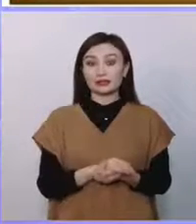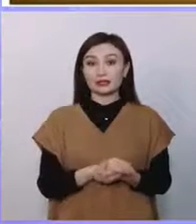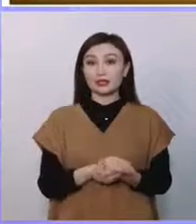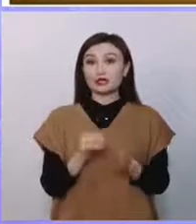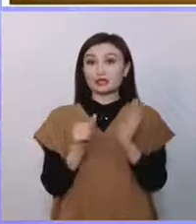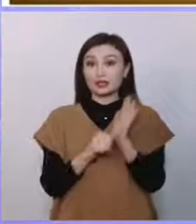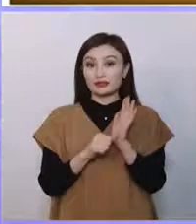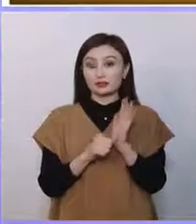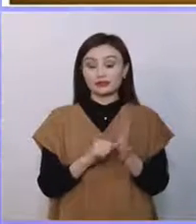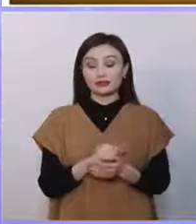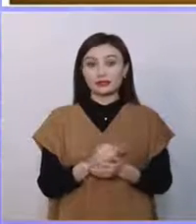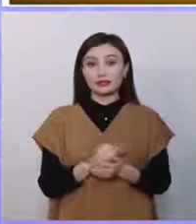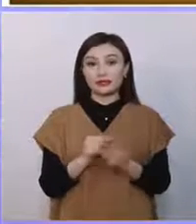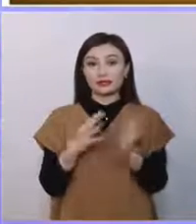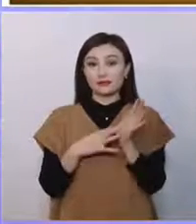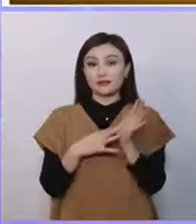369